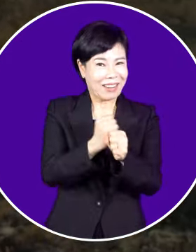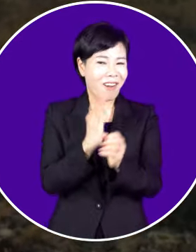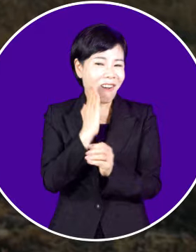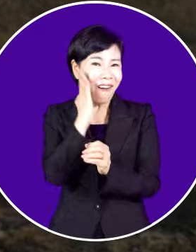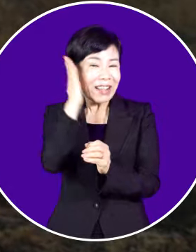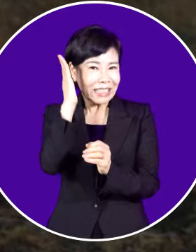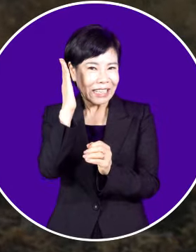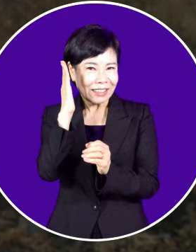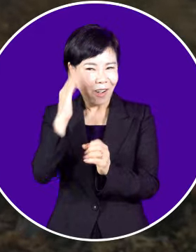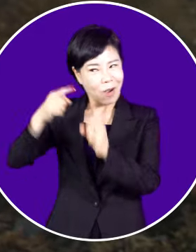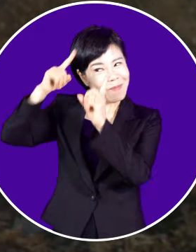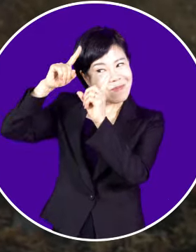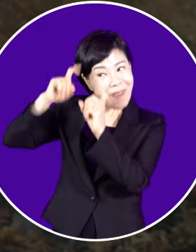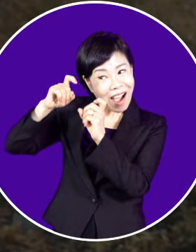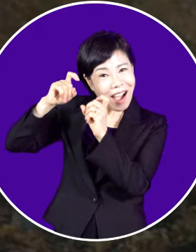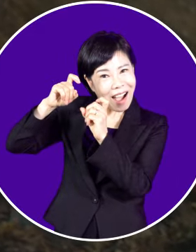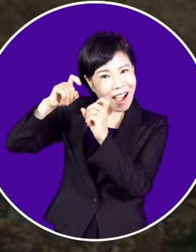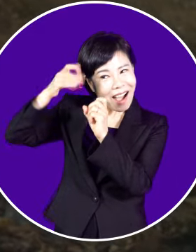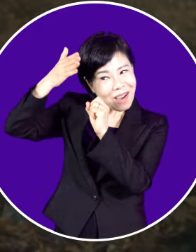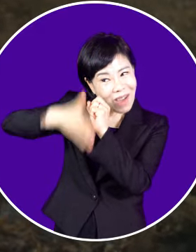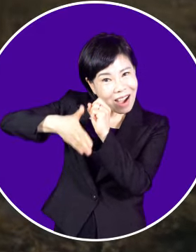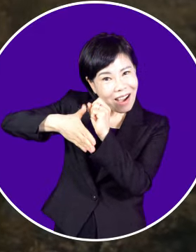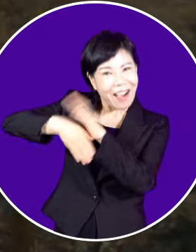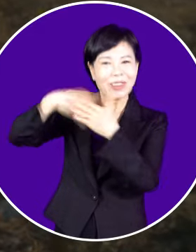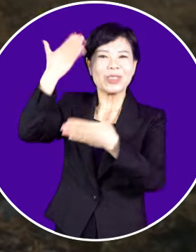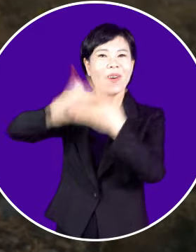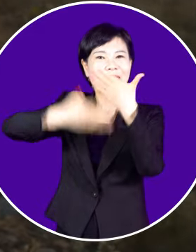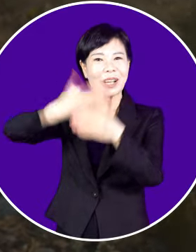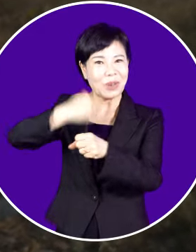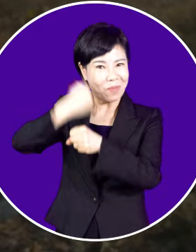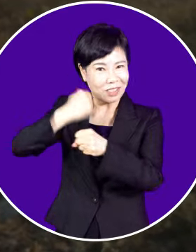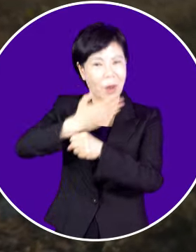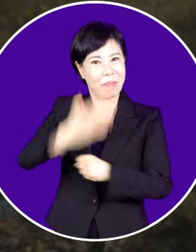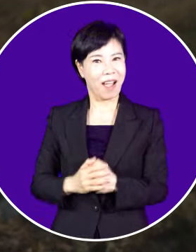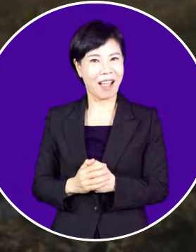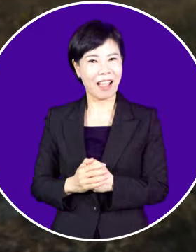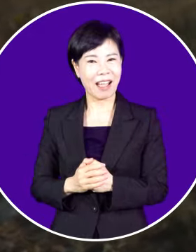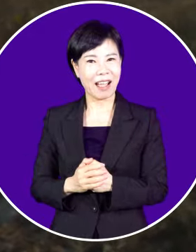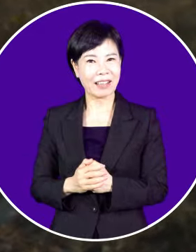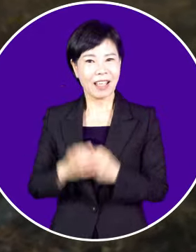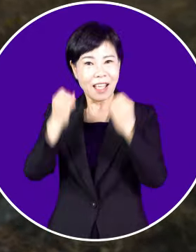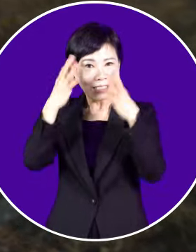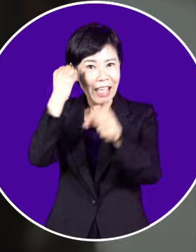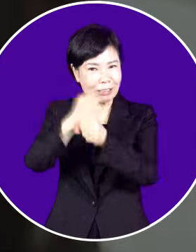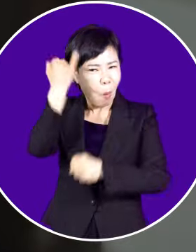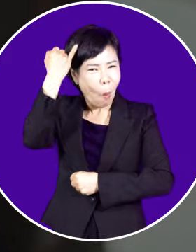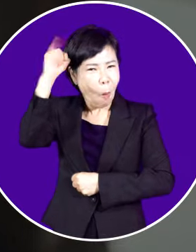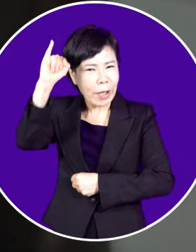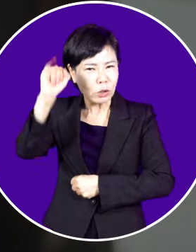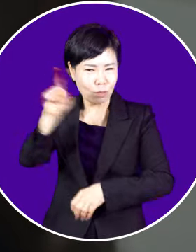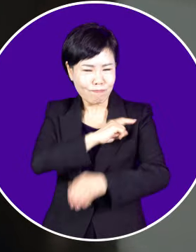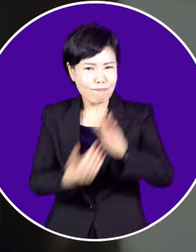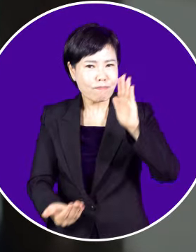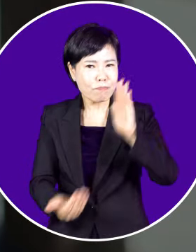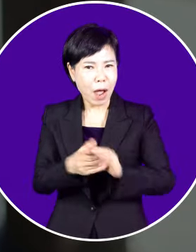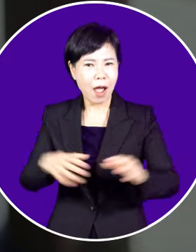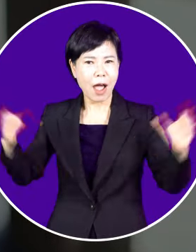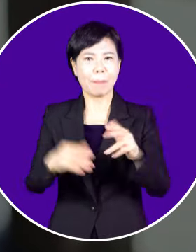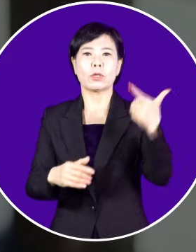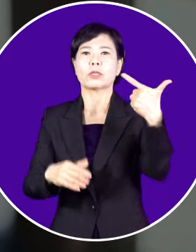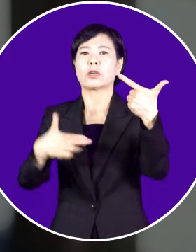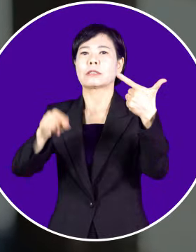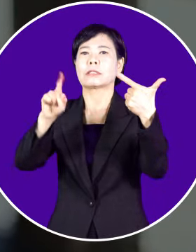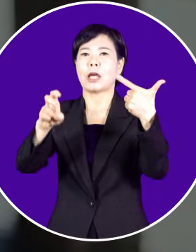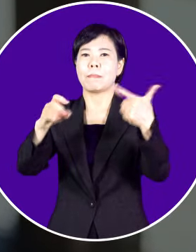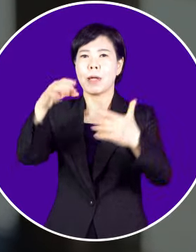이렇게 직접 만든 그린스팟의 비포 애프터를 사진이나 영상으로 담아주시기만 하면 되는데요. 창의성과 작품성을 갖춘